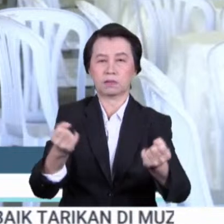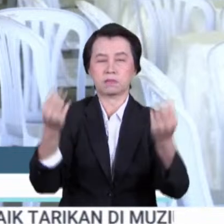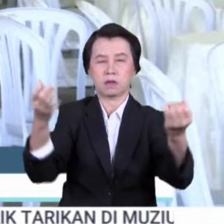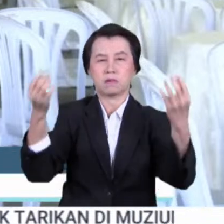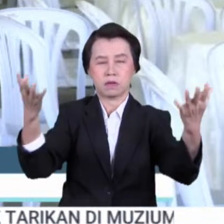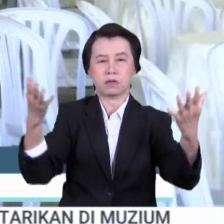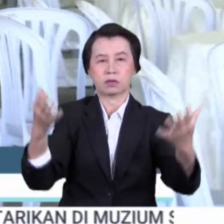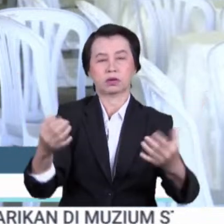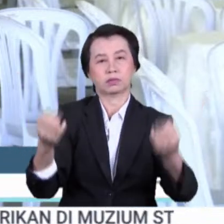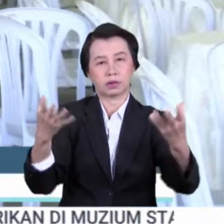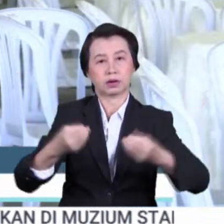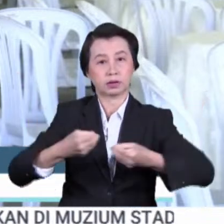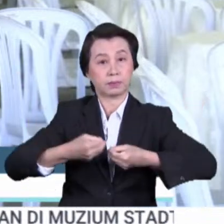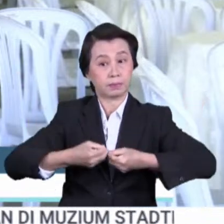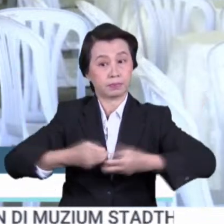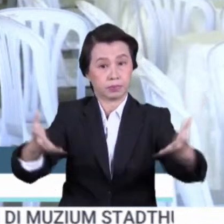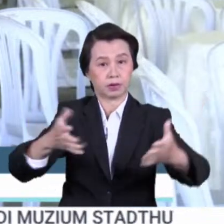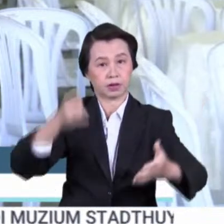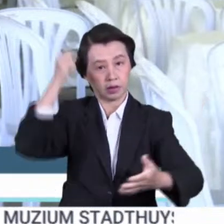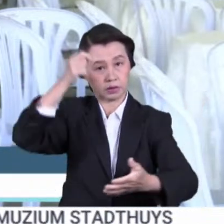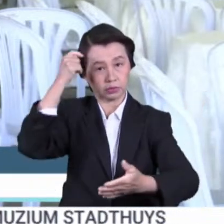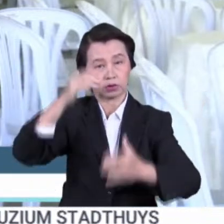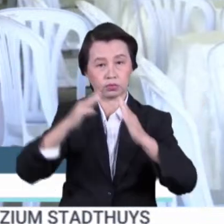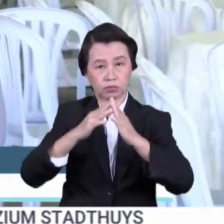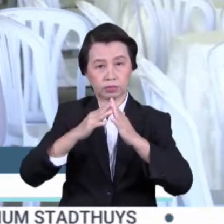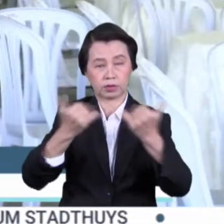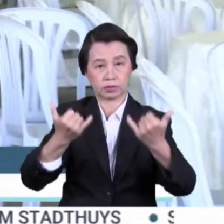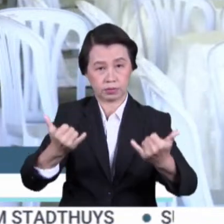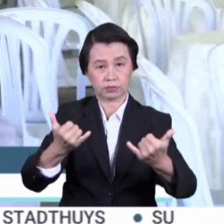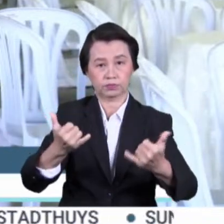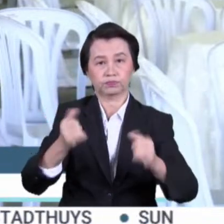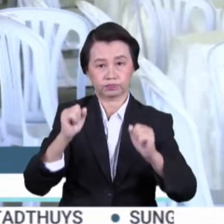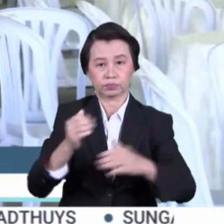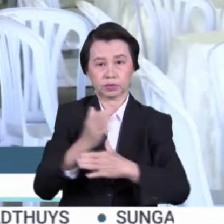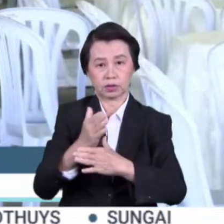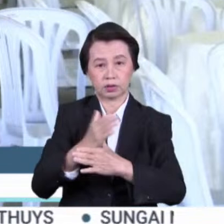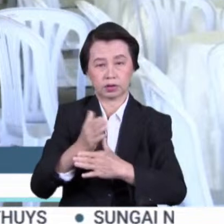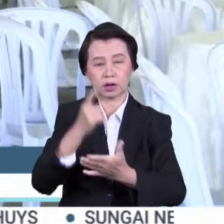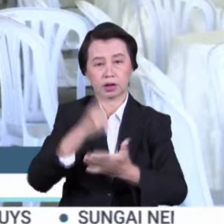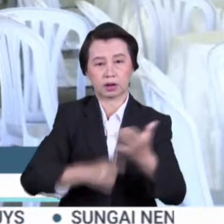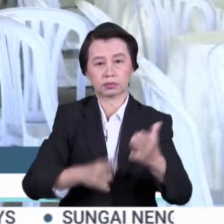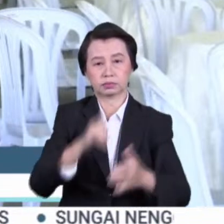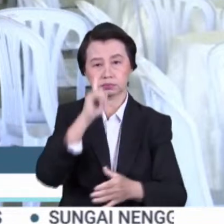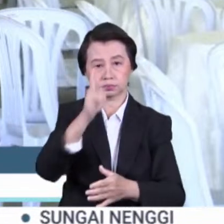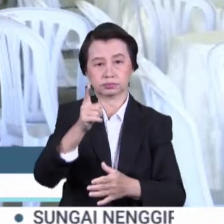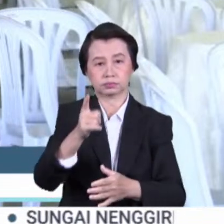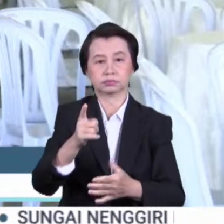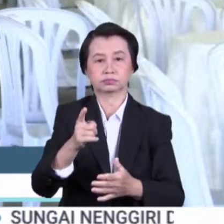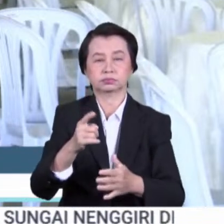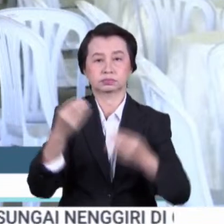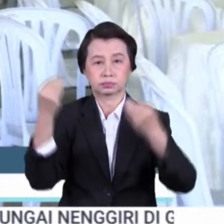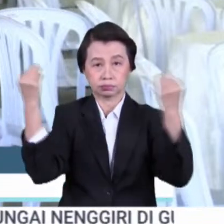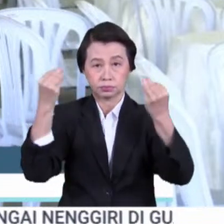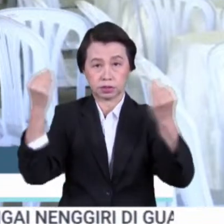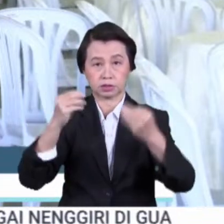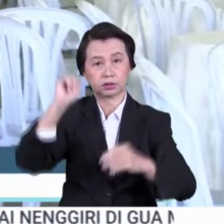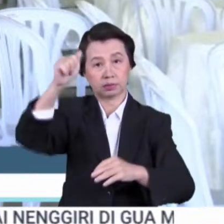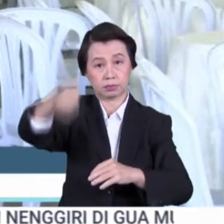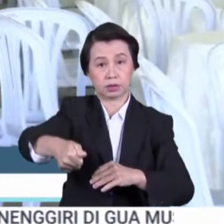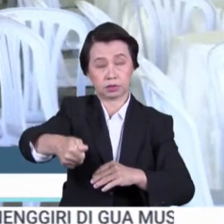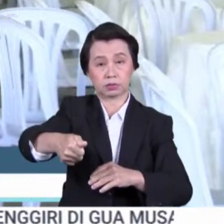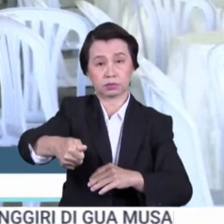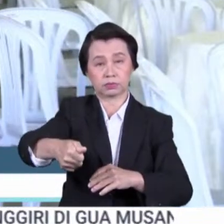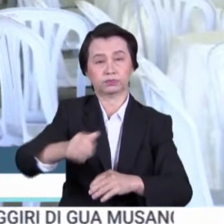pihak tuan rumah pada kali ini. Dan boleh saya kongsikan juga apa yang pasti pada majlis esok hari,